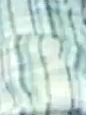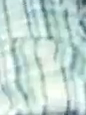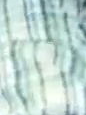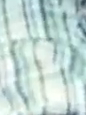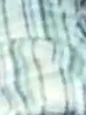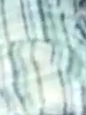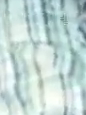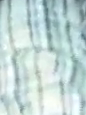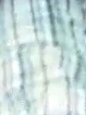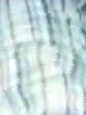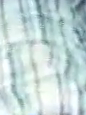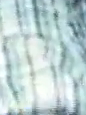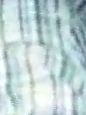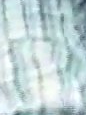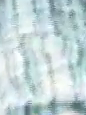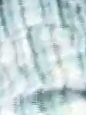montagneuse.